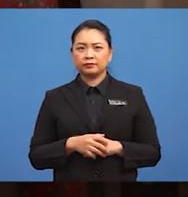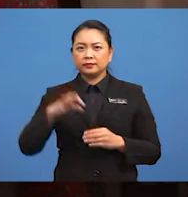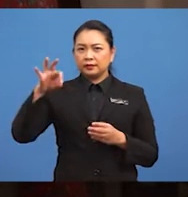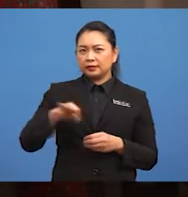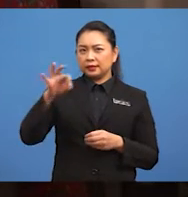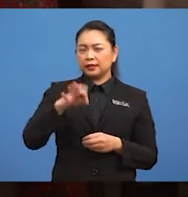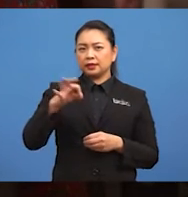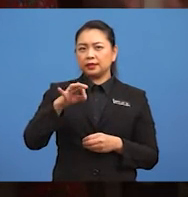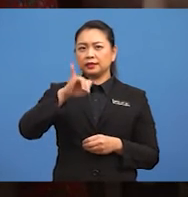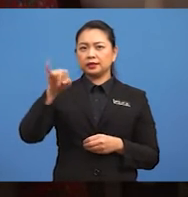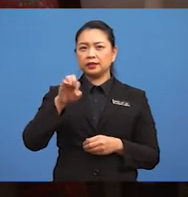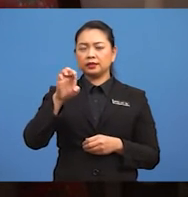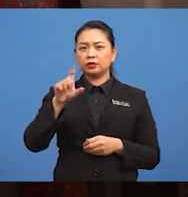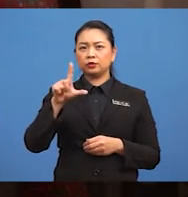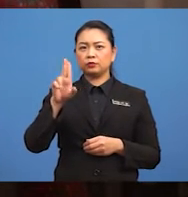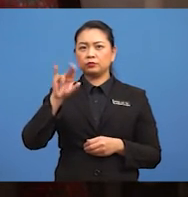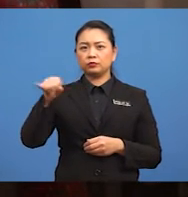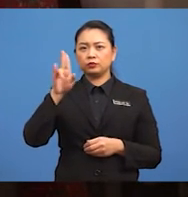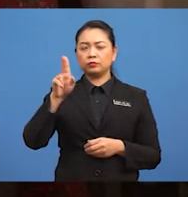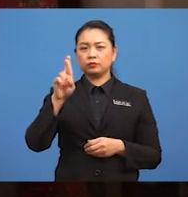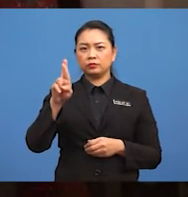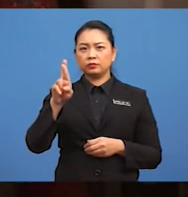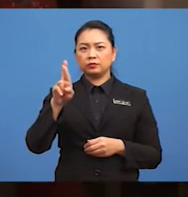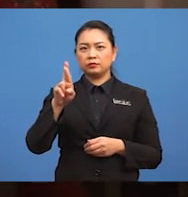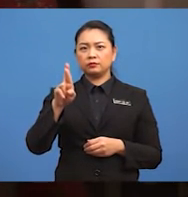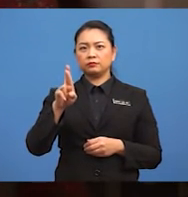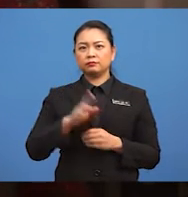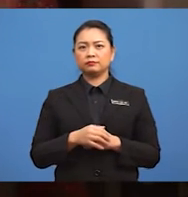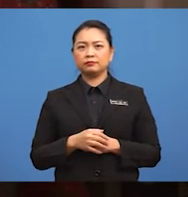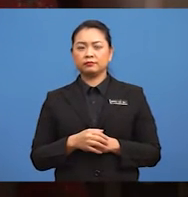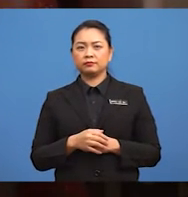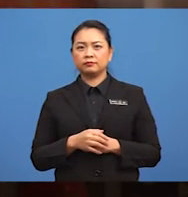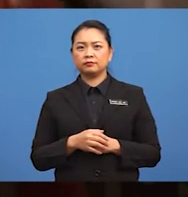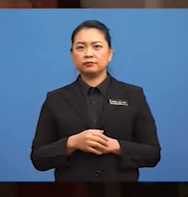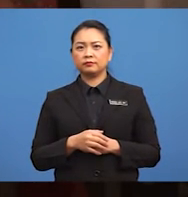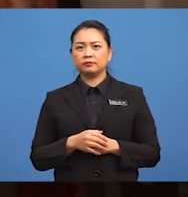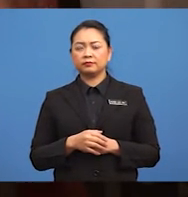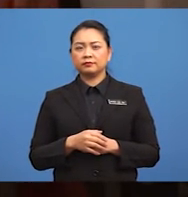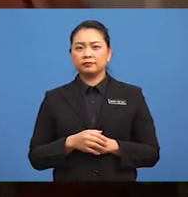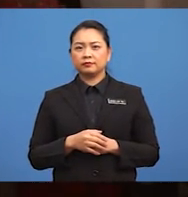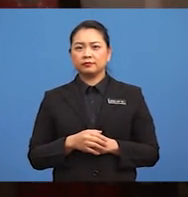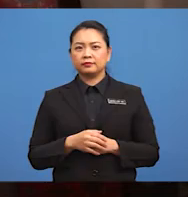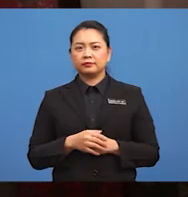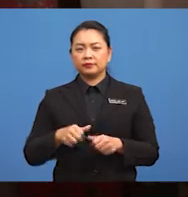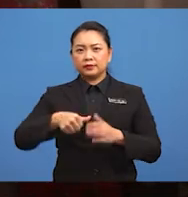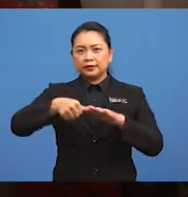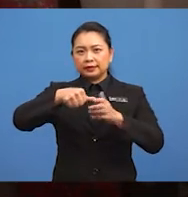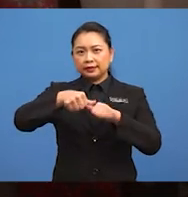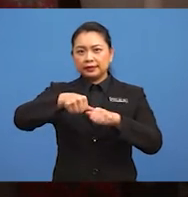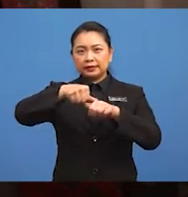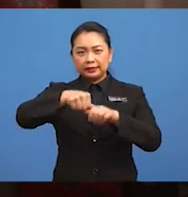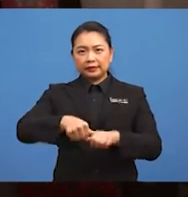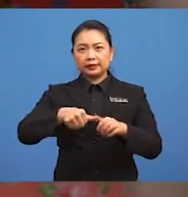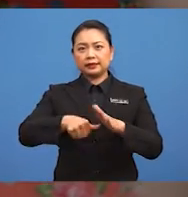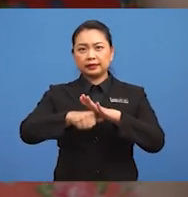Jahitan jelujur, buka, kemudian tekan bahagian lisu